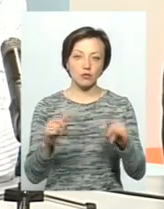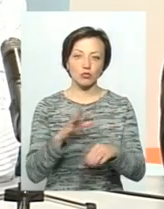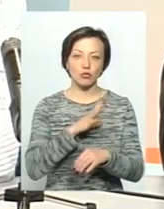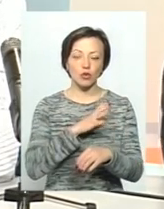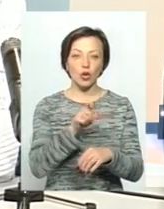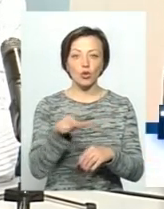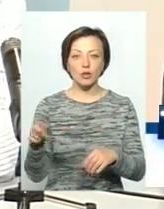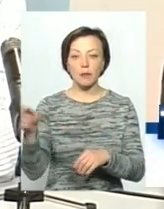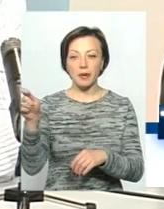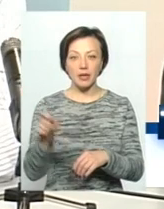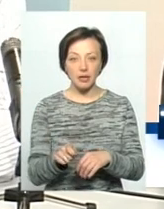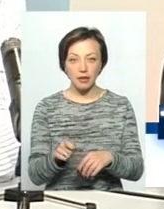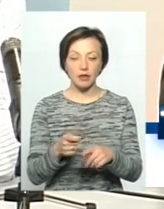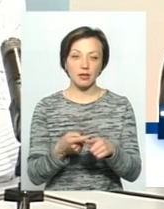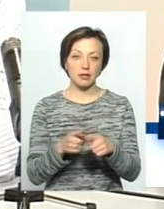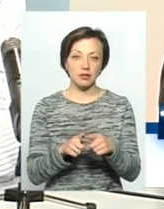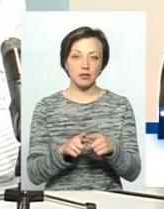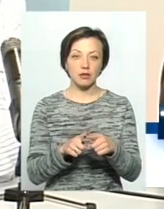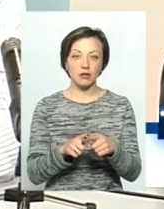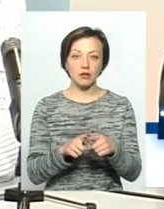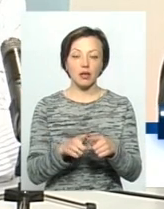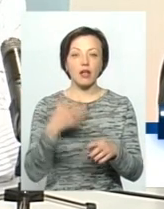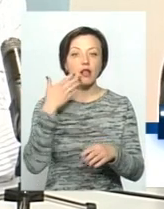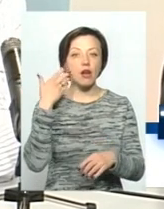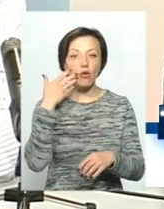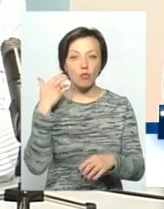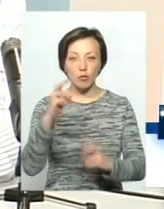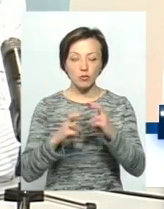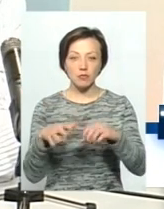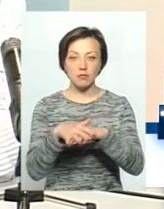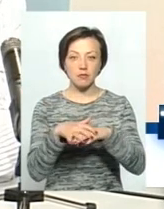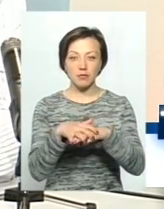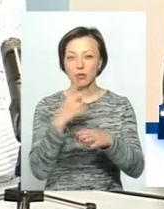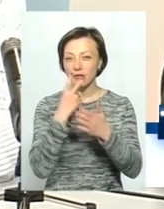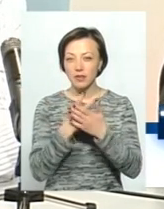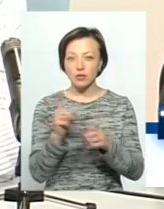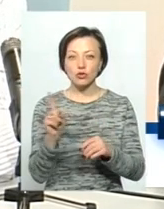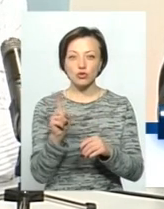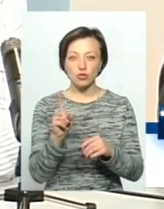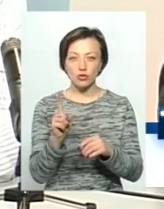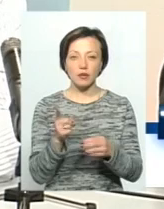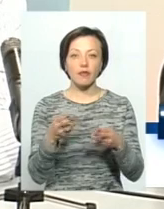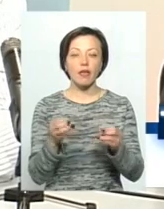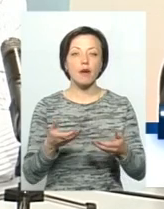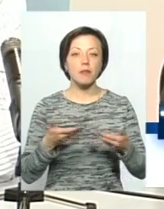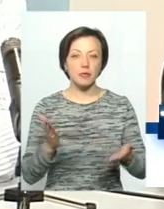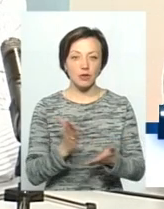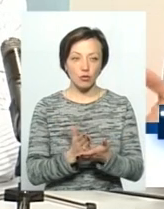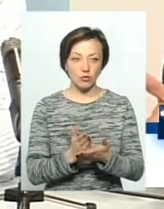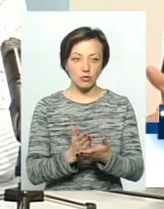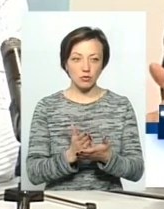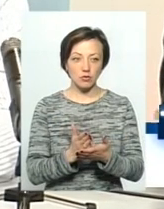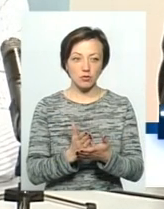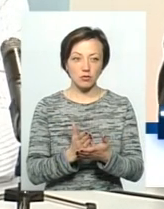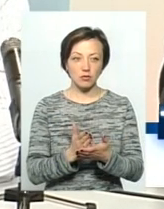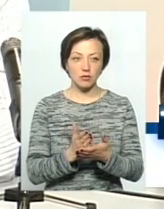щоб люди приїхали, це легку промисловість, ті ж базари, щоб дивіться, що де ми знаходимося. У нас, як